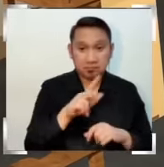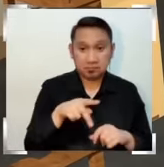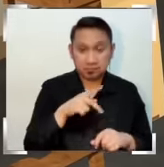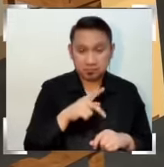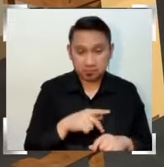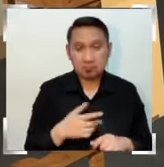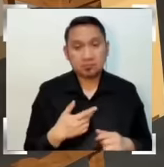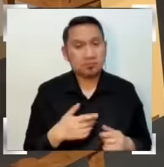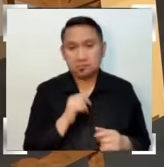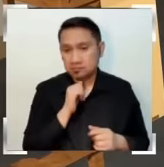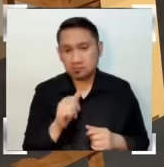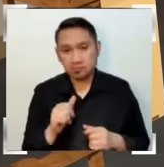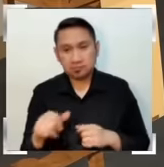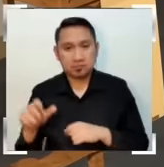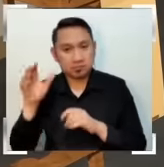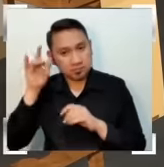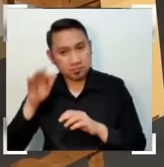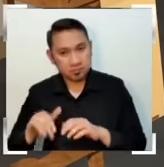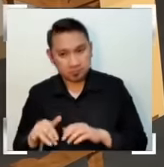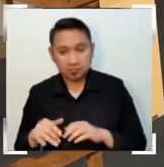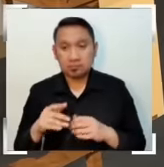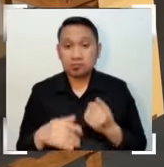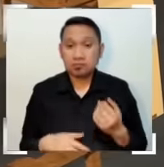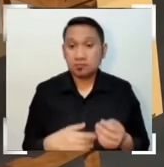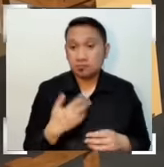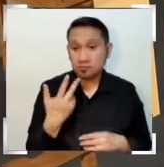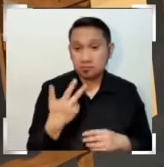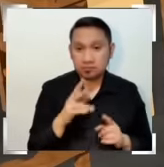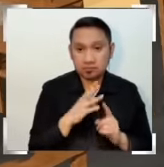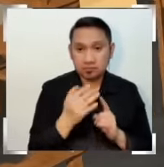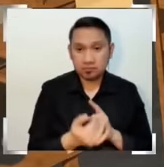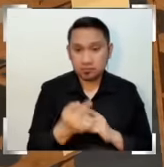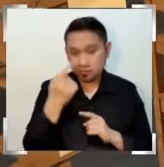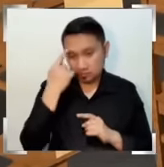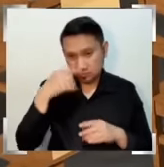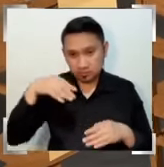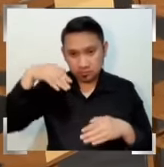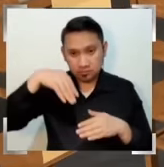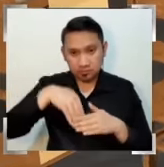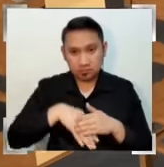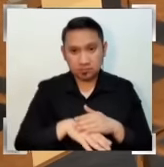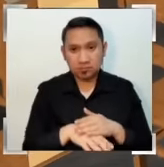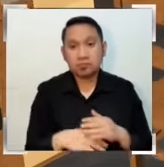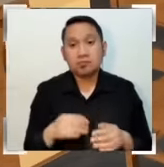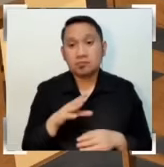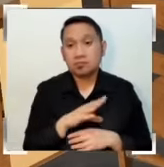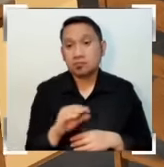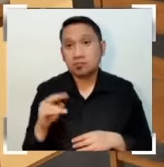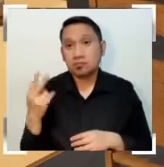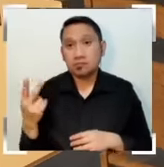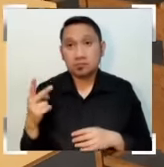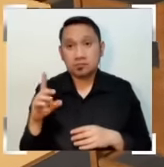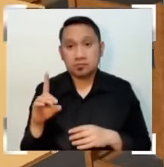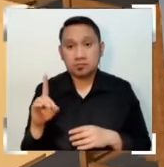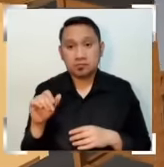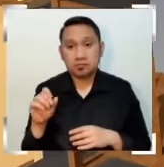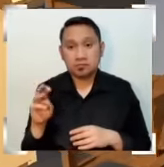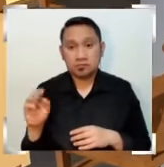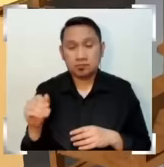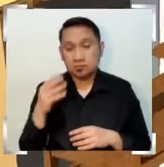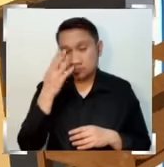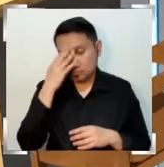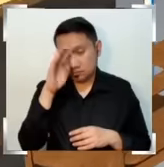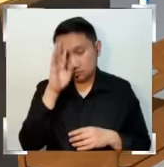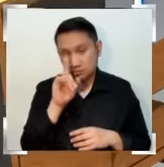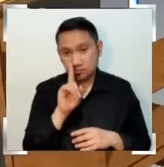botohan. Pero 3 barangay ang pilot area para sa automated elections, 2 barangay sa Dasmariñas, Cavite at 1 barangay sa